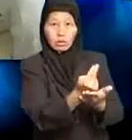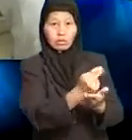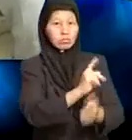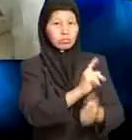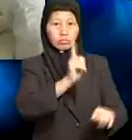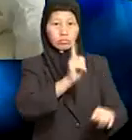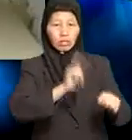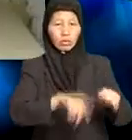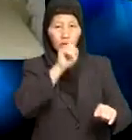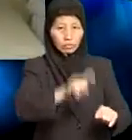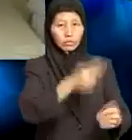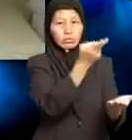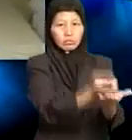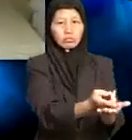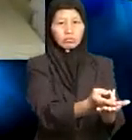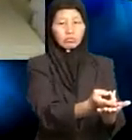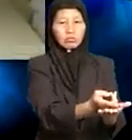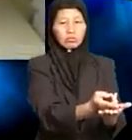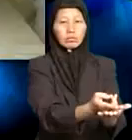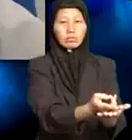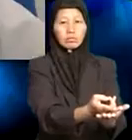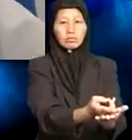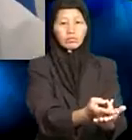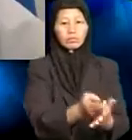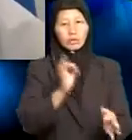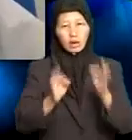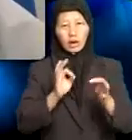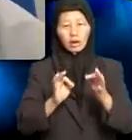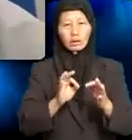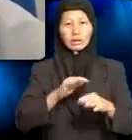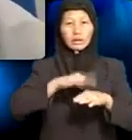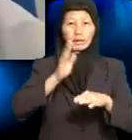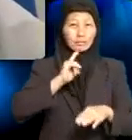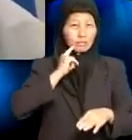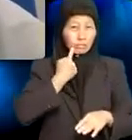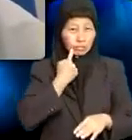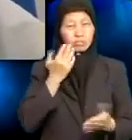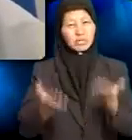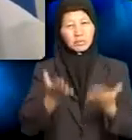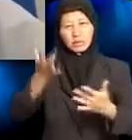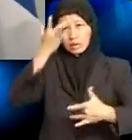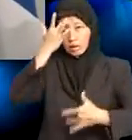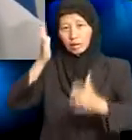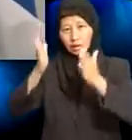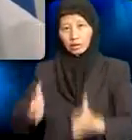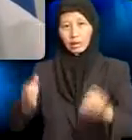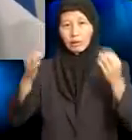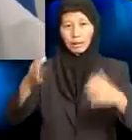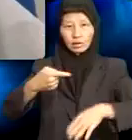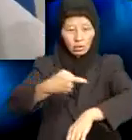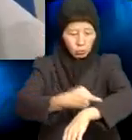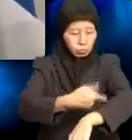ataupun menggerakkan anggota itu dengan banyaknya. Ataupun dalam keadaan yang lebih serius, setengah pesakit mungkin dia ada lebih banyak tube yang